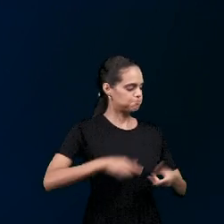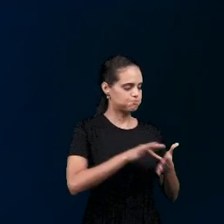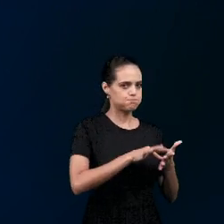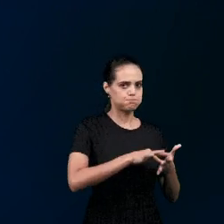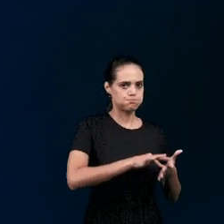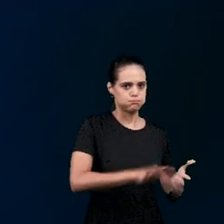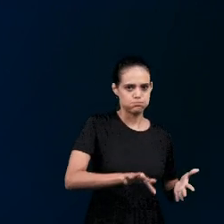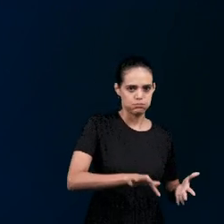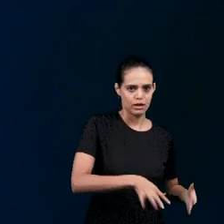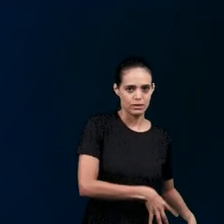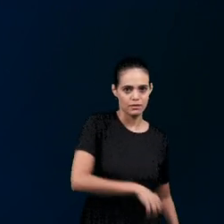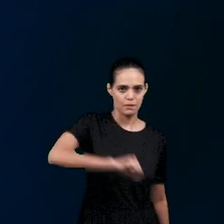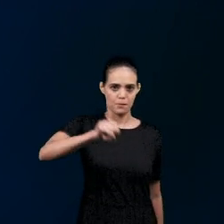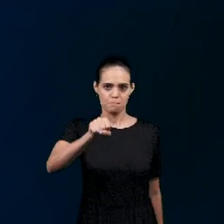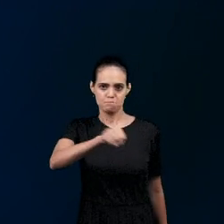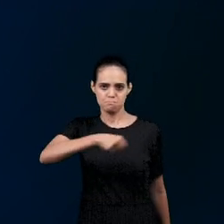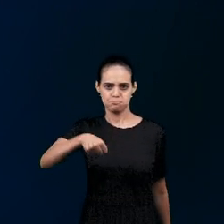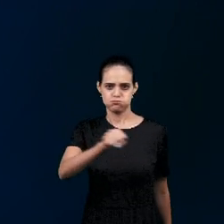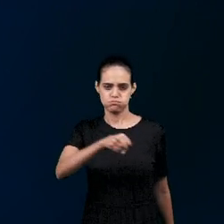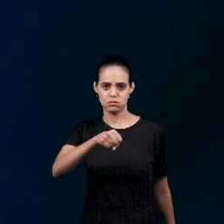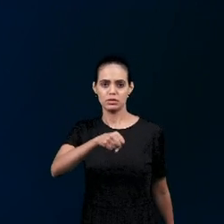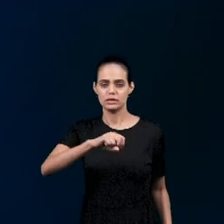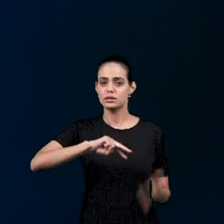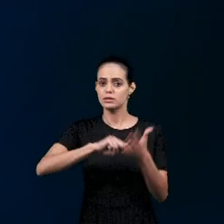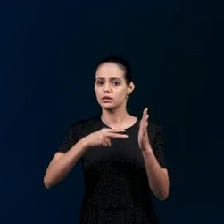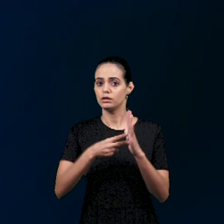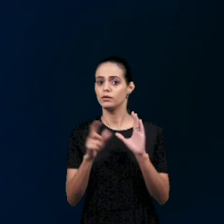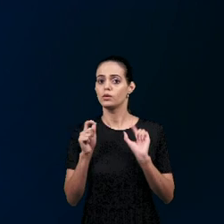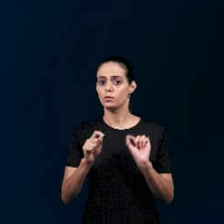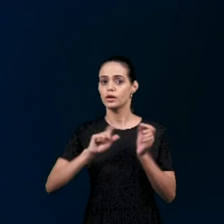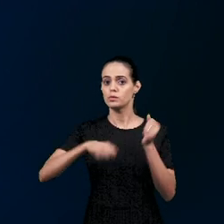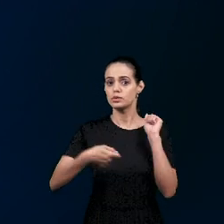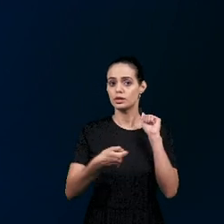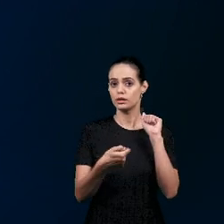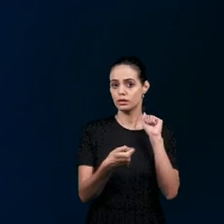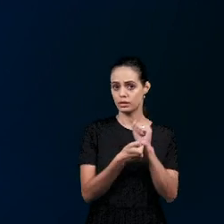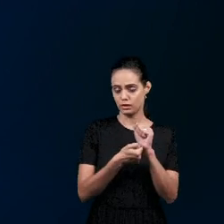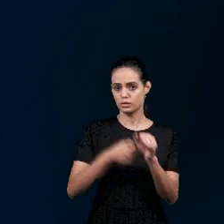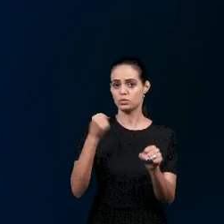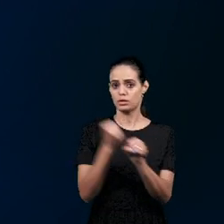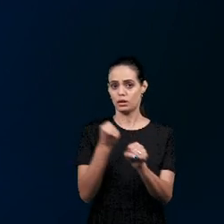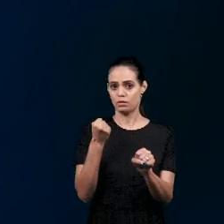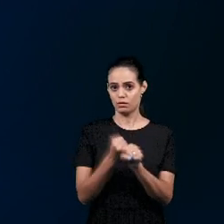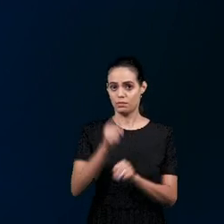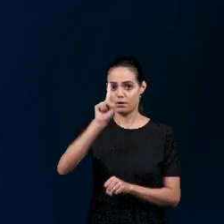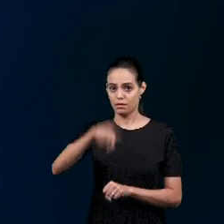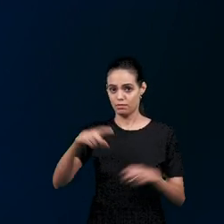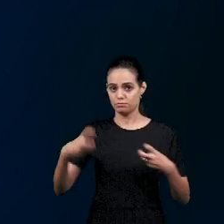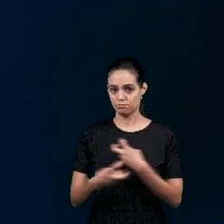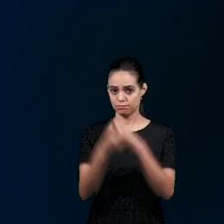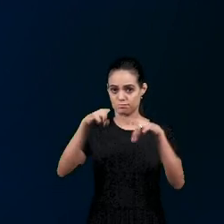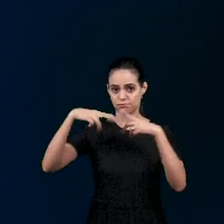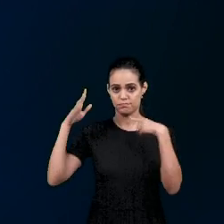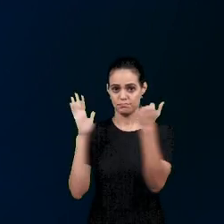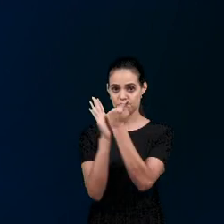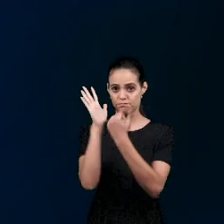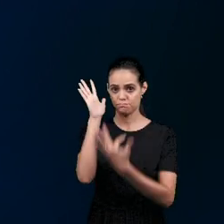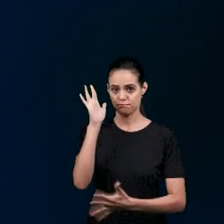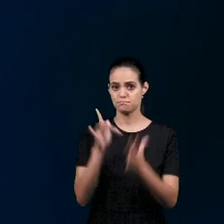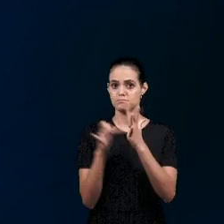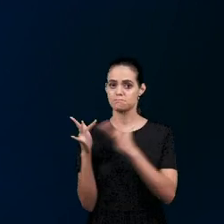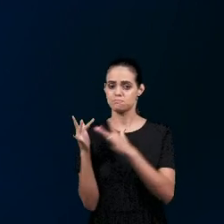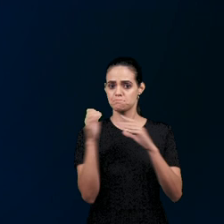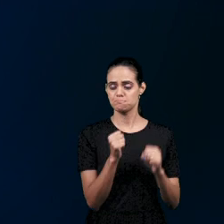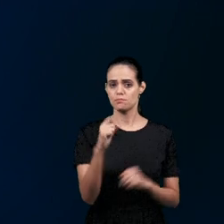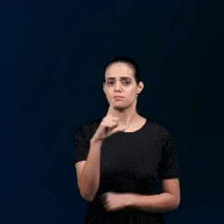Le secret de cette œuvre, c'est la doctrine, la prière par le sang de Jésus, le corps, la révélation et la consultation du Seigneur par la